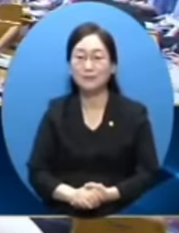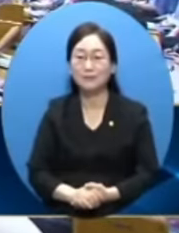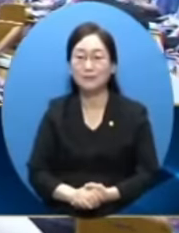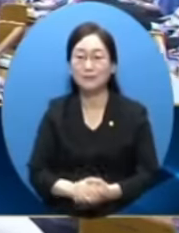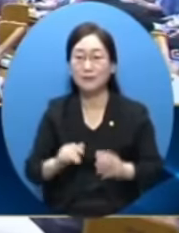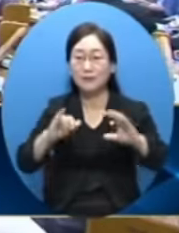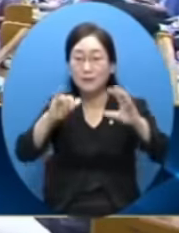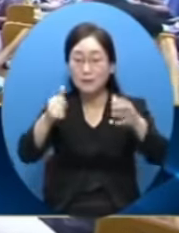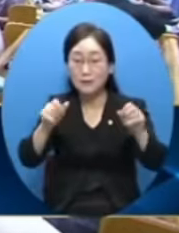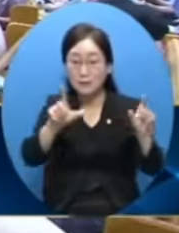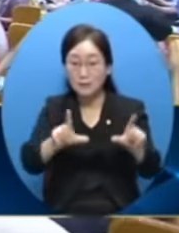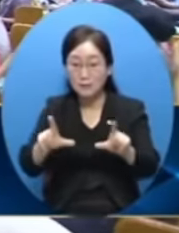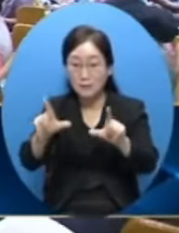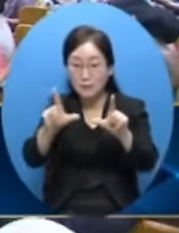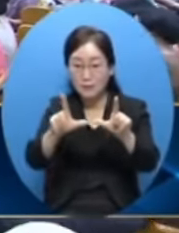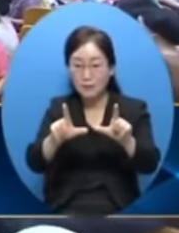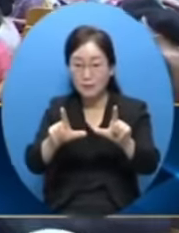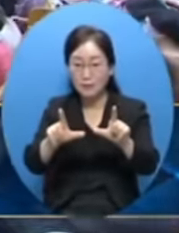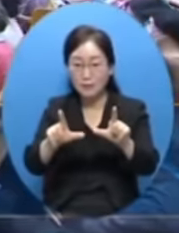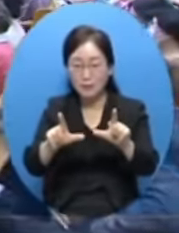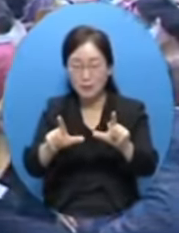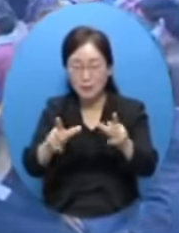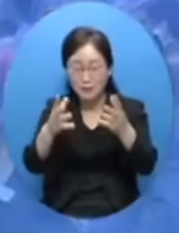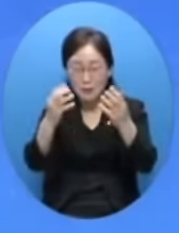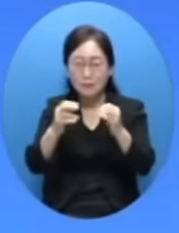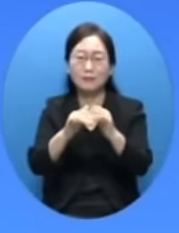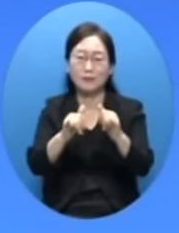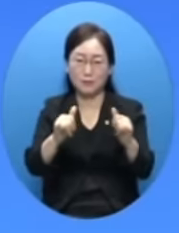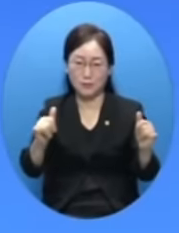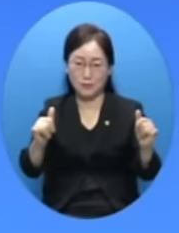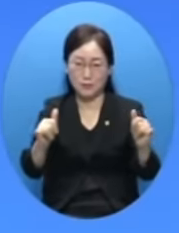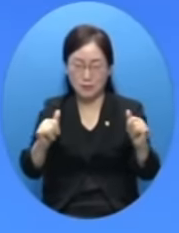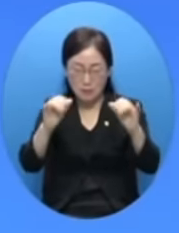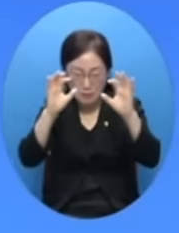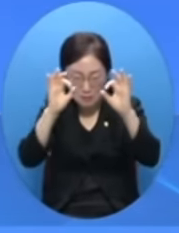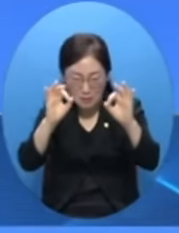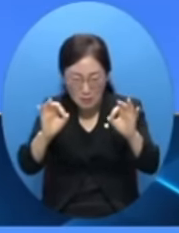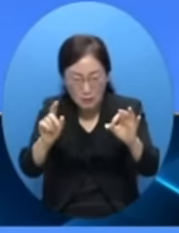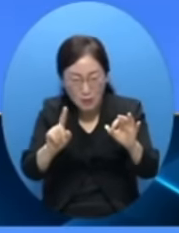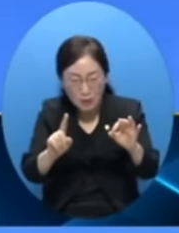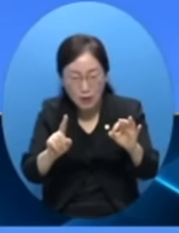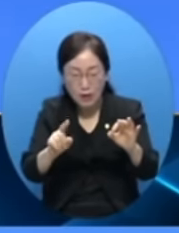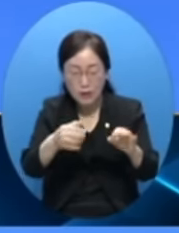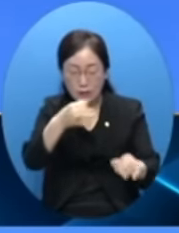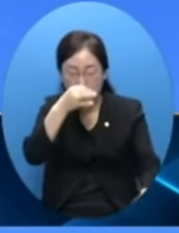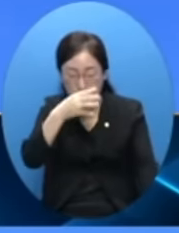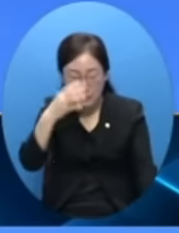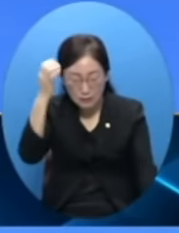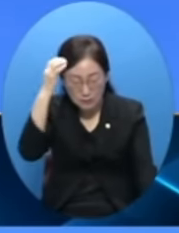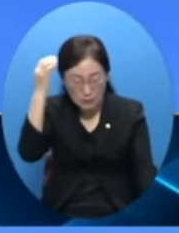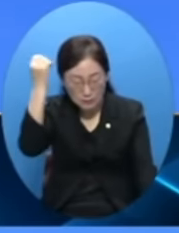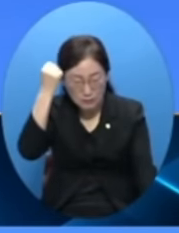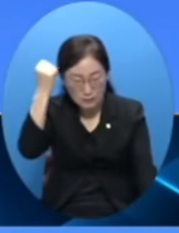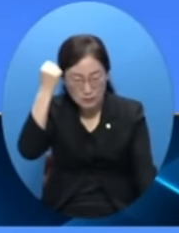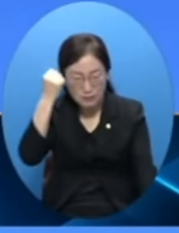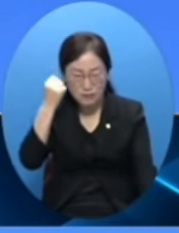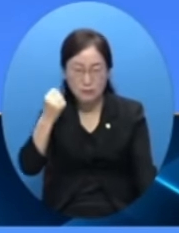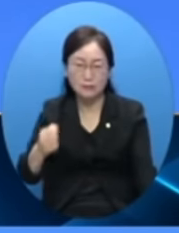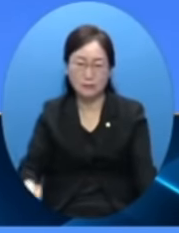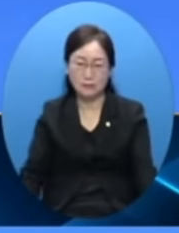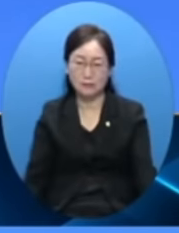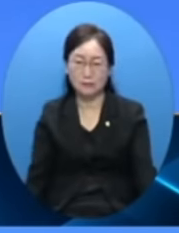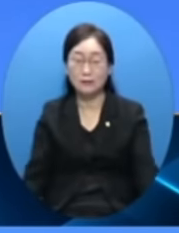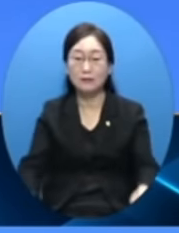이 세상을 살아가는 수많은 사람들이 고단하고 힘든 인생길을 걸어가고 있습니다.